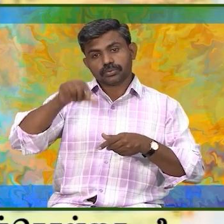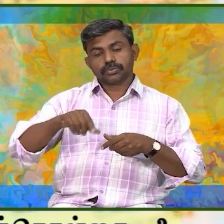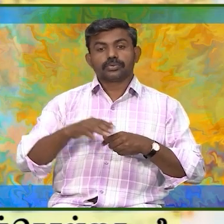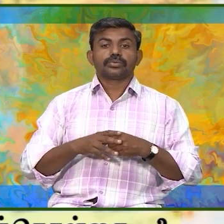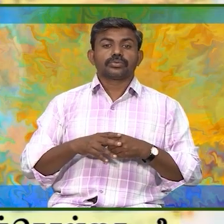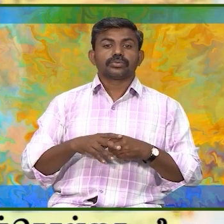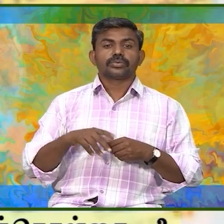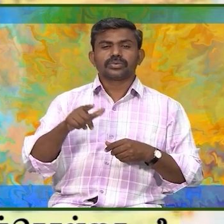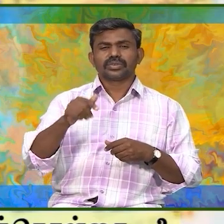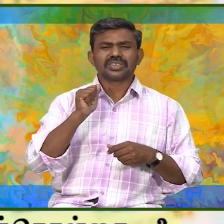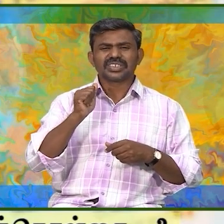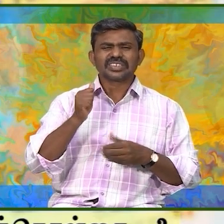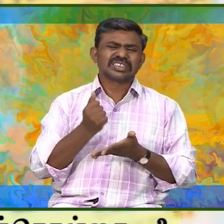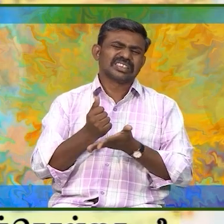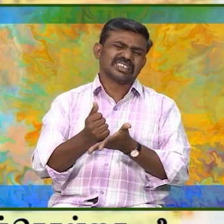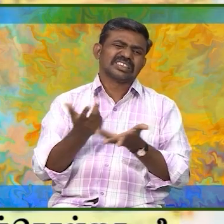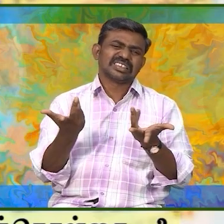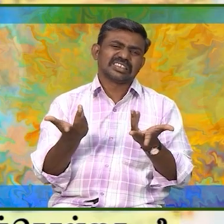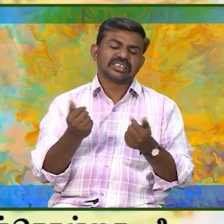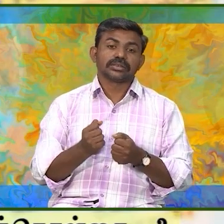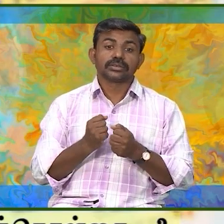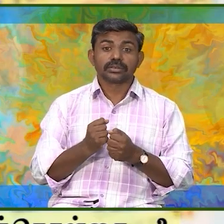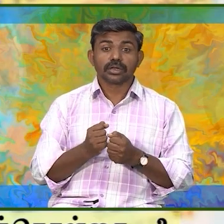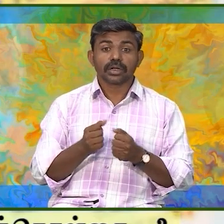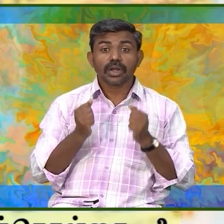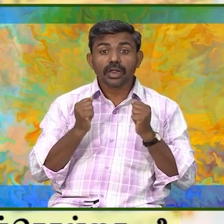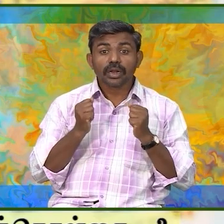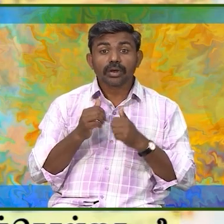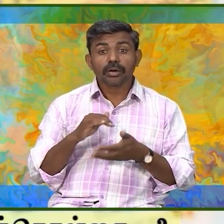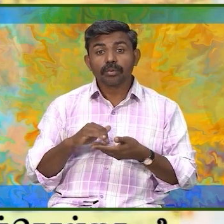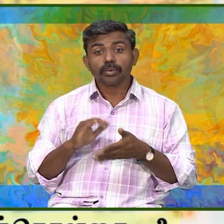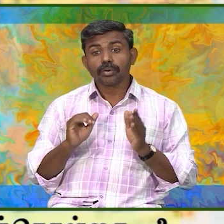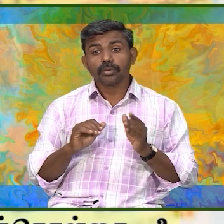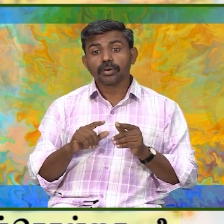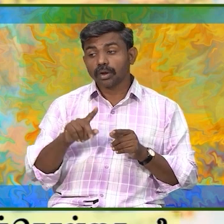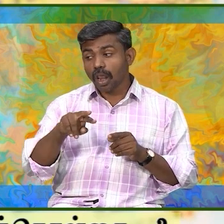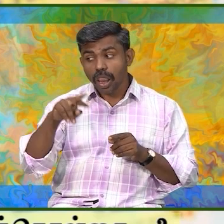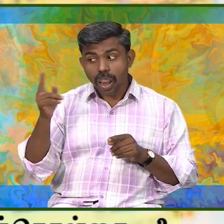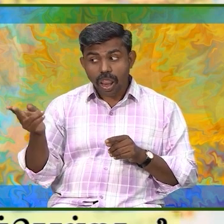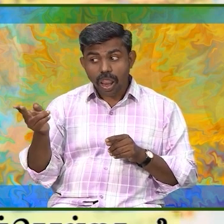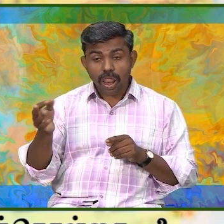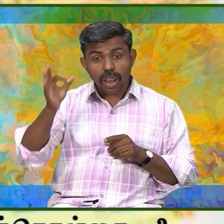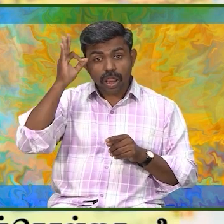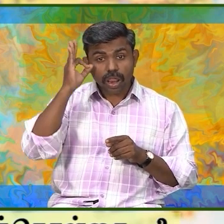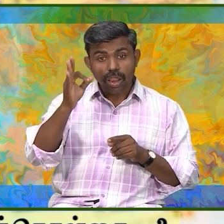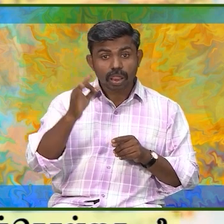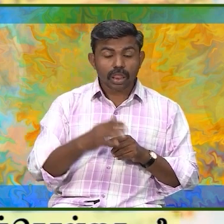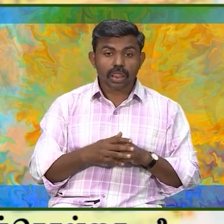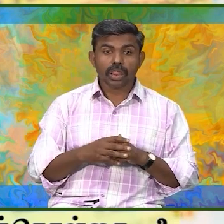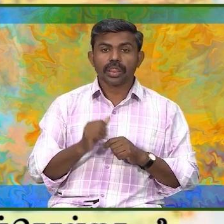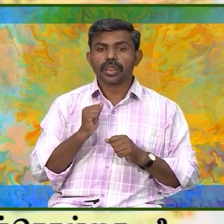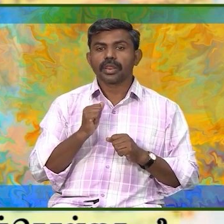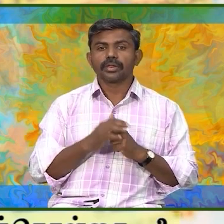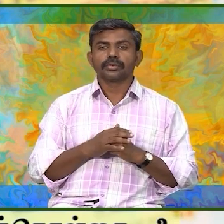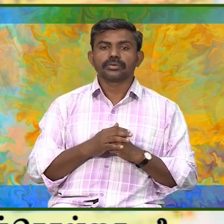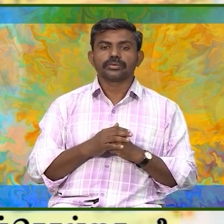வெளியுறவு கொள்கையினால் என்ன சார் நன்மை? நன்மை இருக்குது. என்ன நன்மை இருக்குது? நாட்டு மக்களின் நலன்கள். நாட்டு மக்களின் நலன்னா